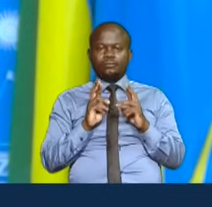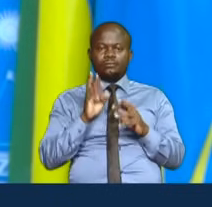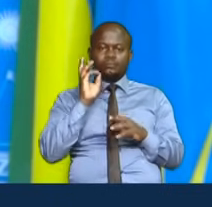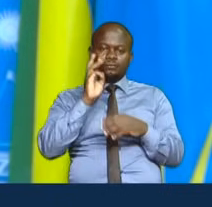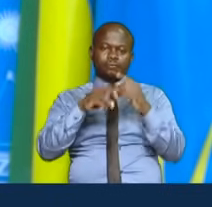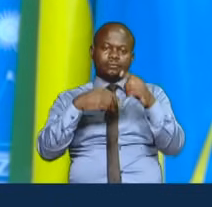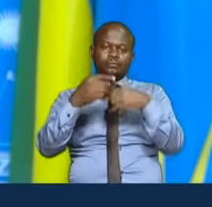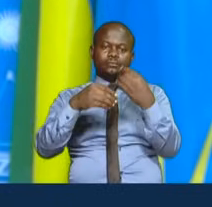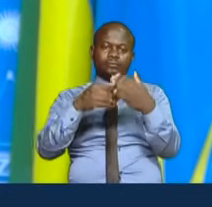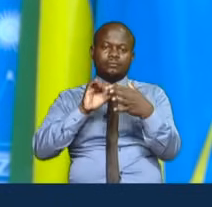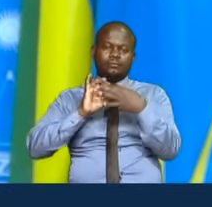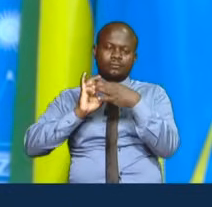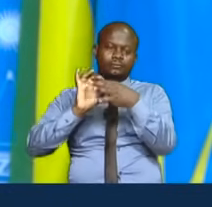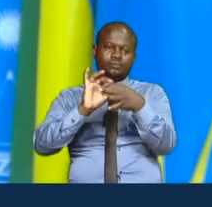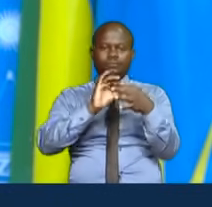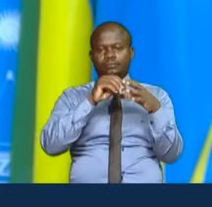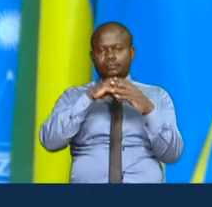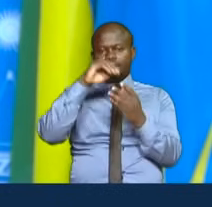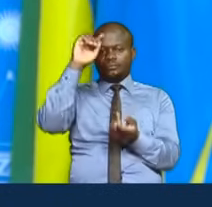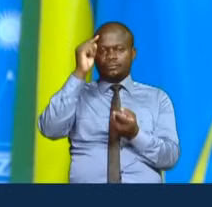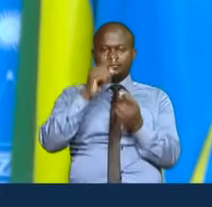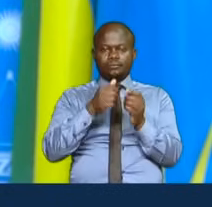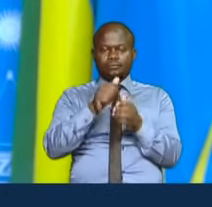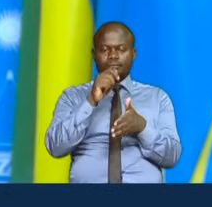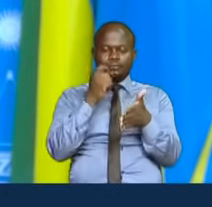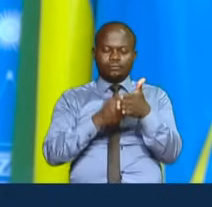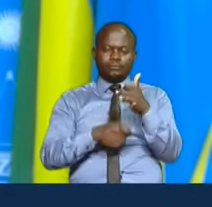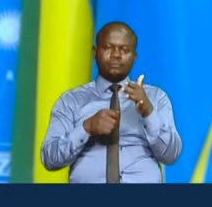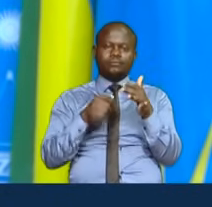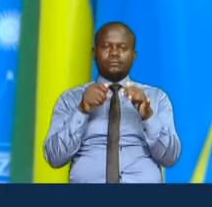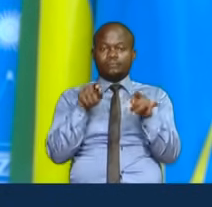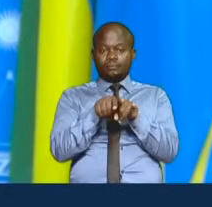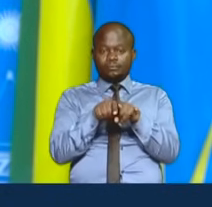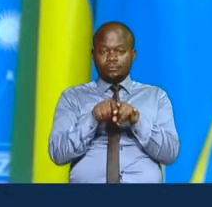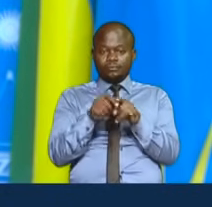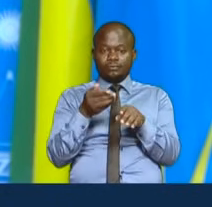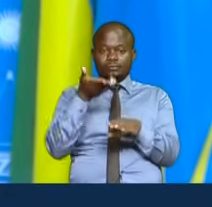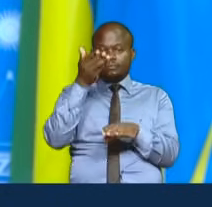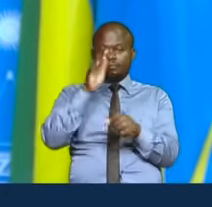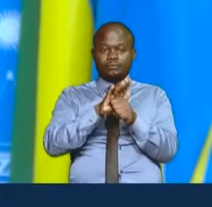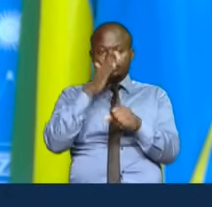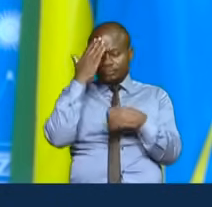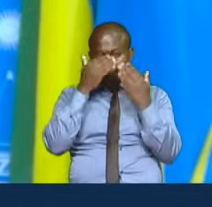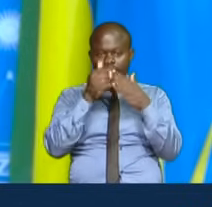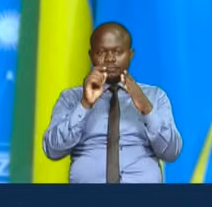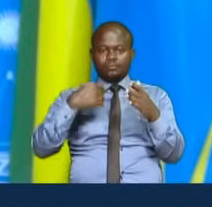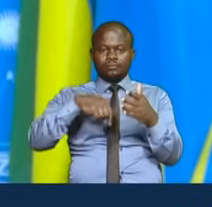tuzakomeza kugenda dufatanya kugabanya ino misoro isa nkaho ikiri hejuru kuko